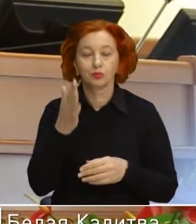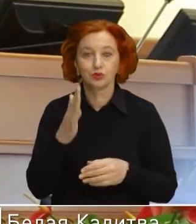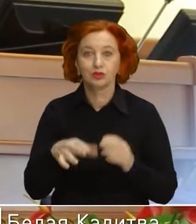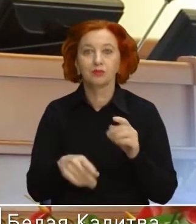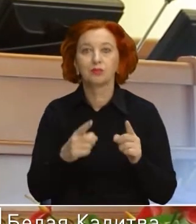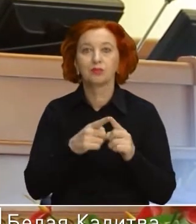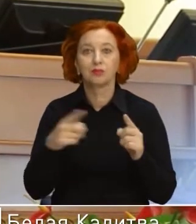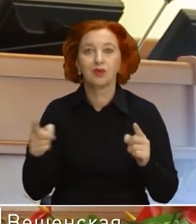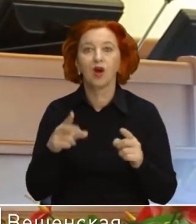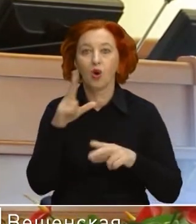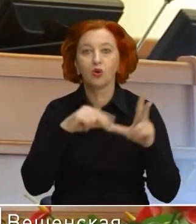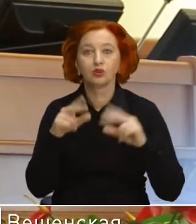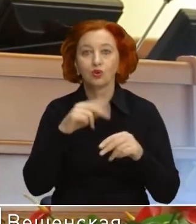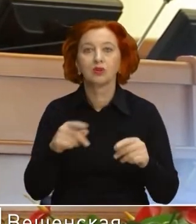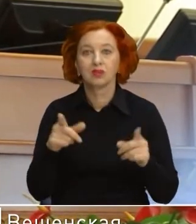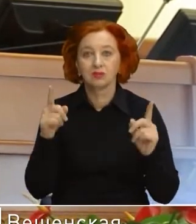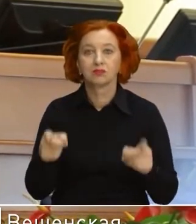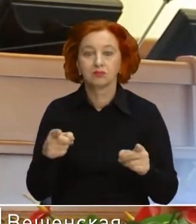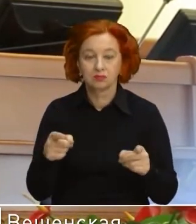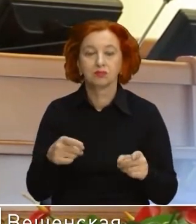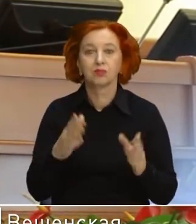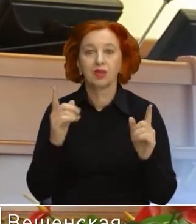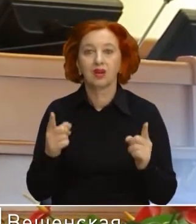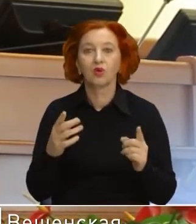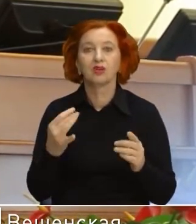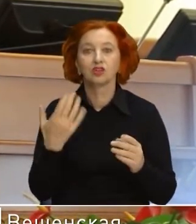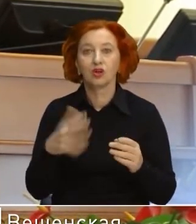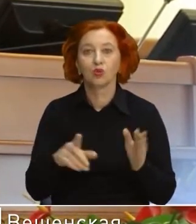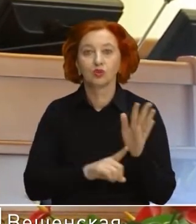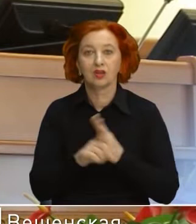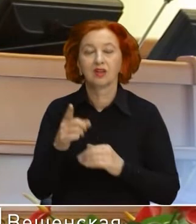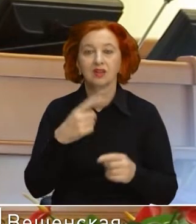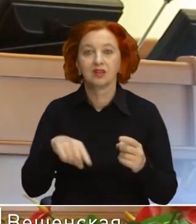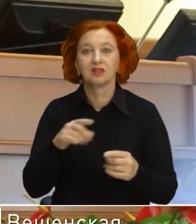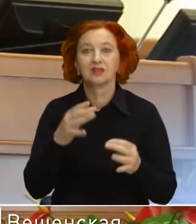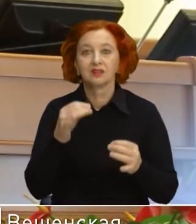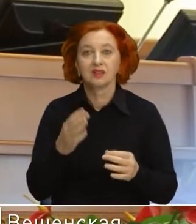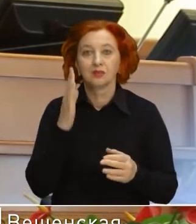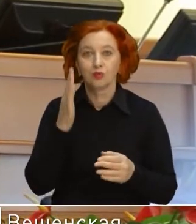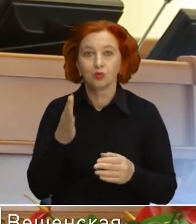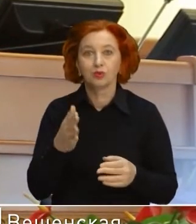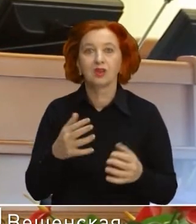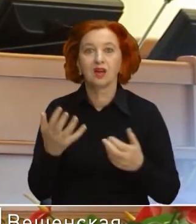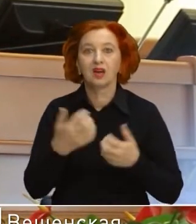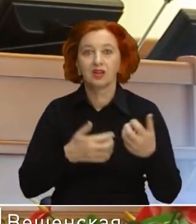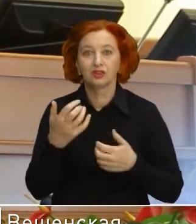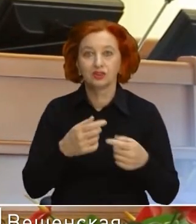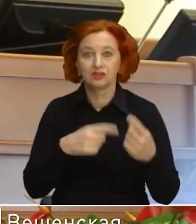период – это обеспечение перехода от антикризисных мер к стабильному